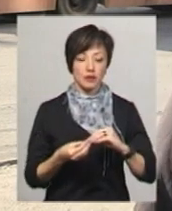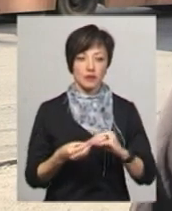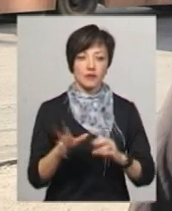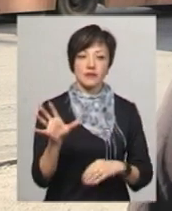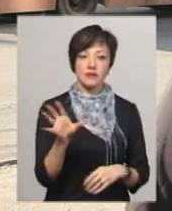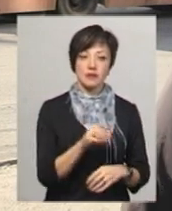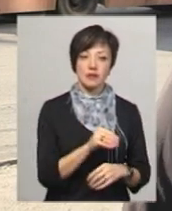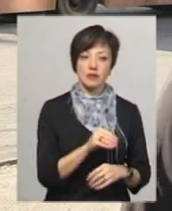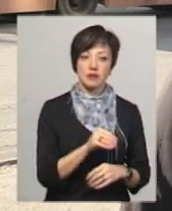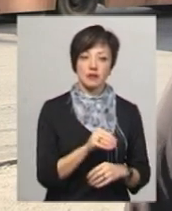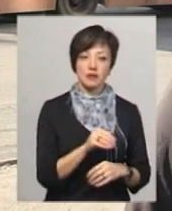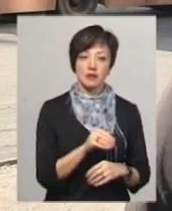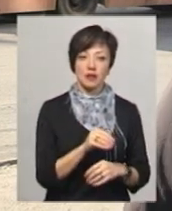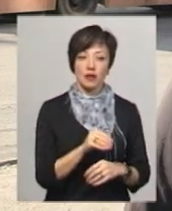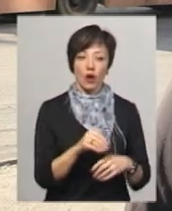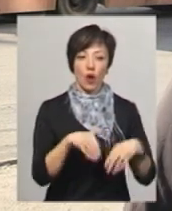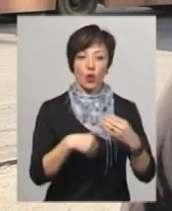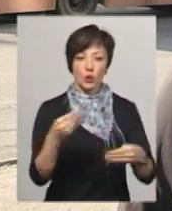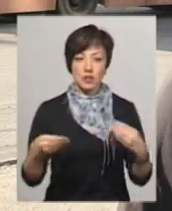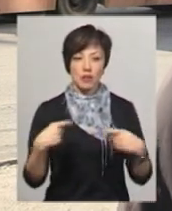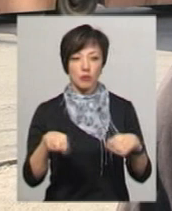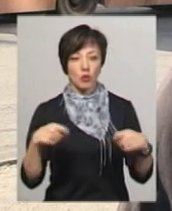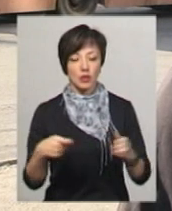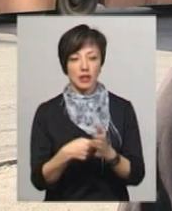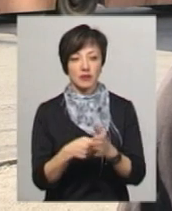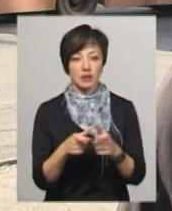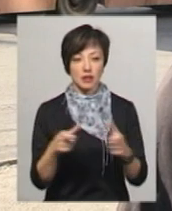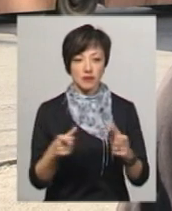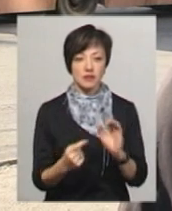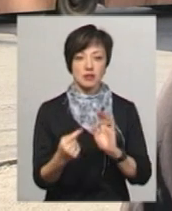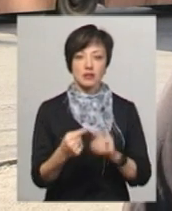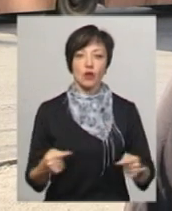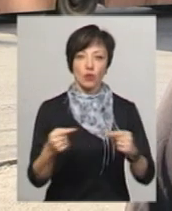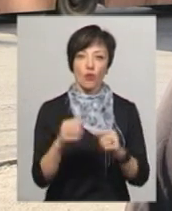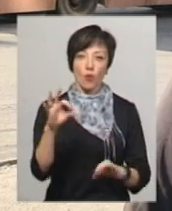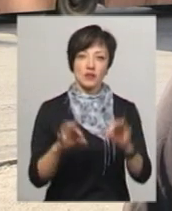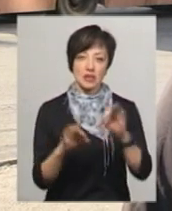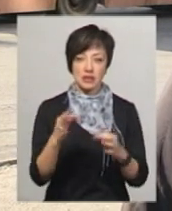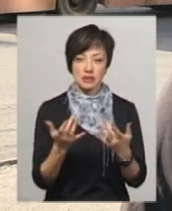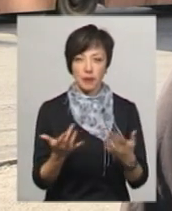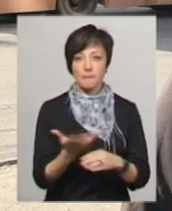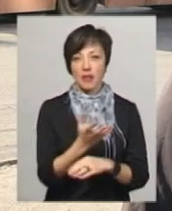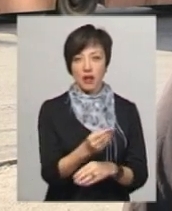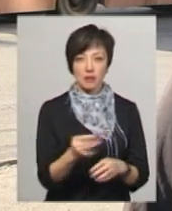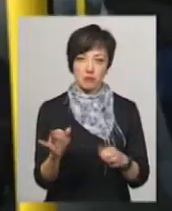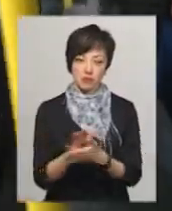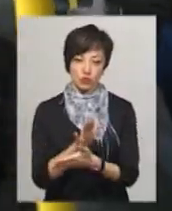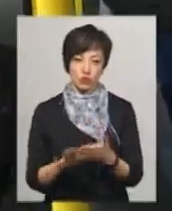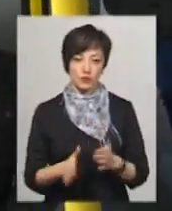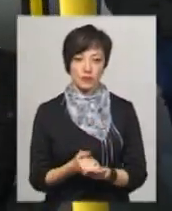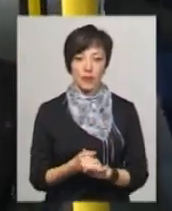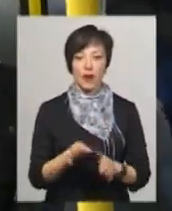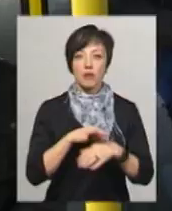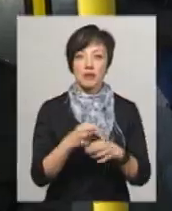всі роздані та продані квитки та встановлює коефіцієнт співвідношення, тобто платних до безкоштовних.